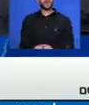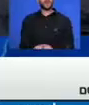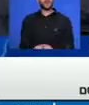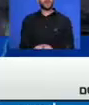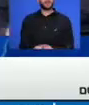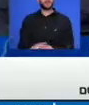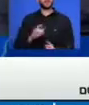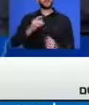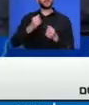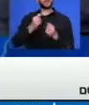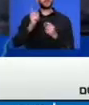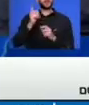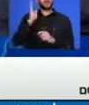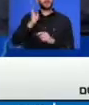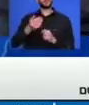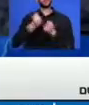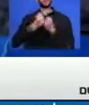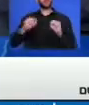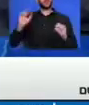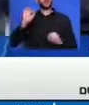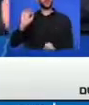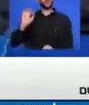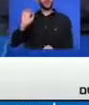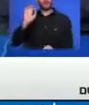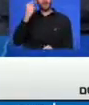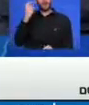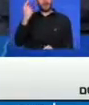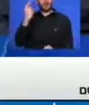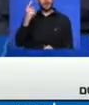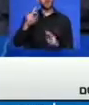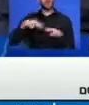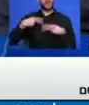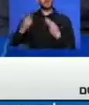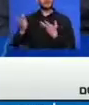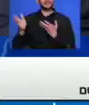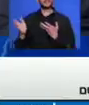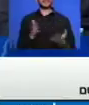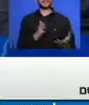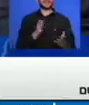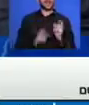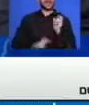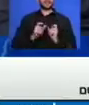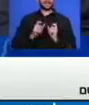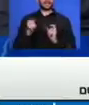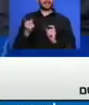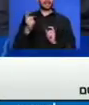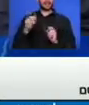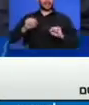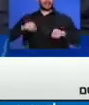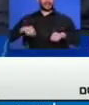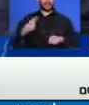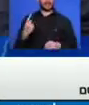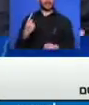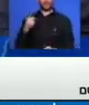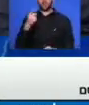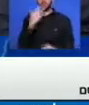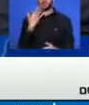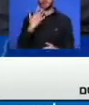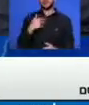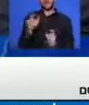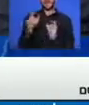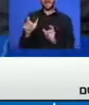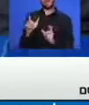ממקום מושבו, להורות על שחרור של אובידיו, וזה... כדי להשיב את הסדר האזרחי שהקרטל לקח לידיו בעצם. אוברדור מסביר שהוא רצה למנוע